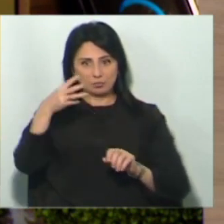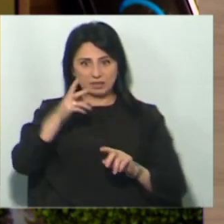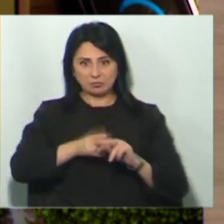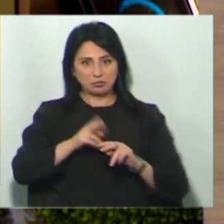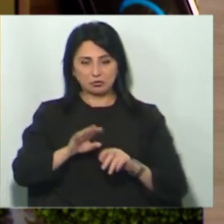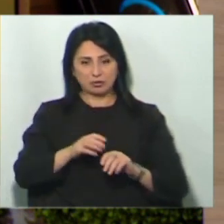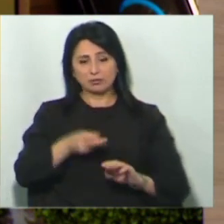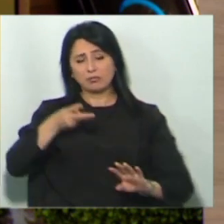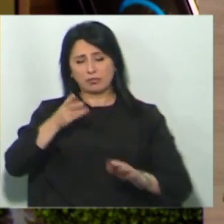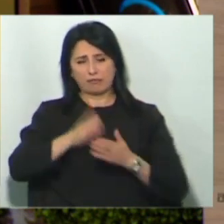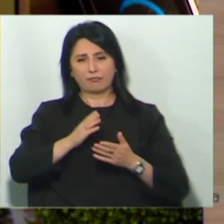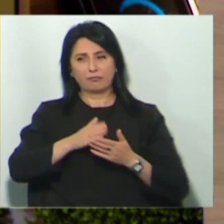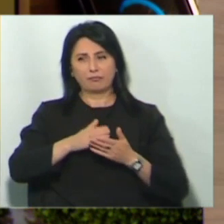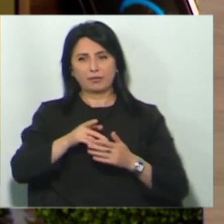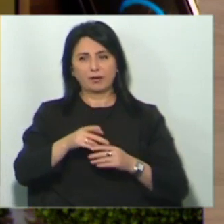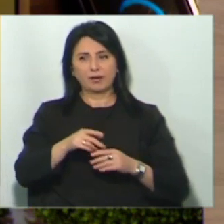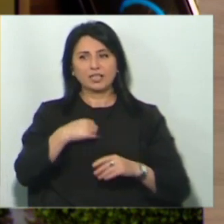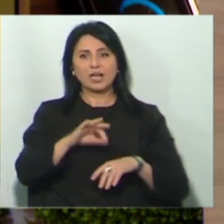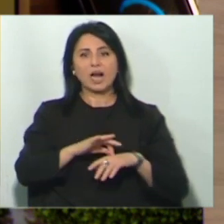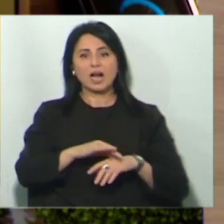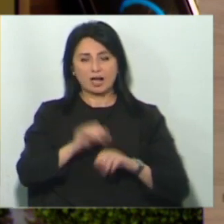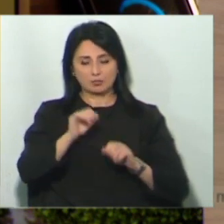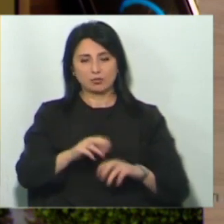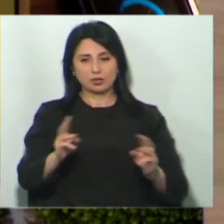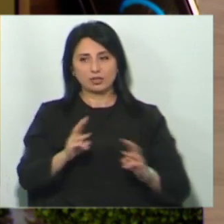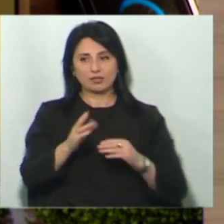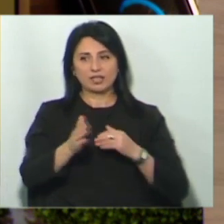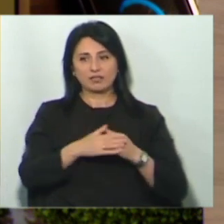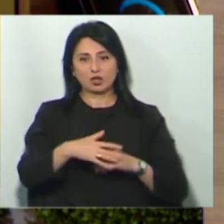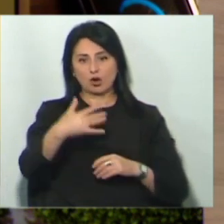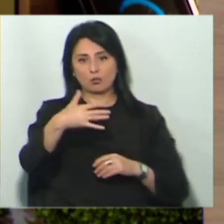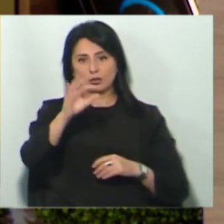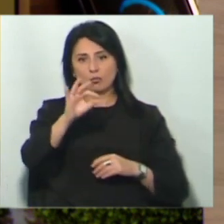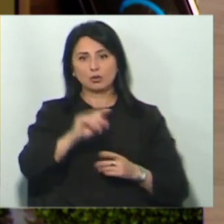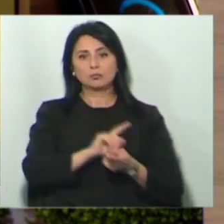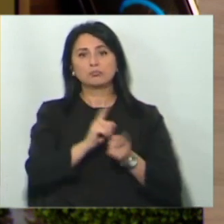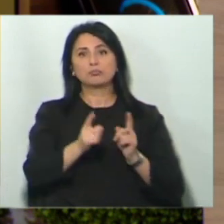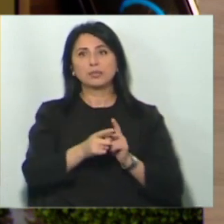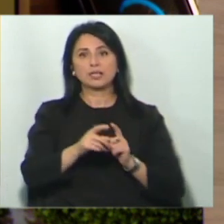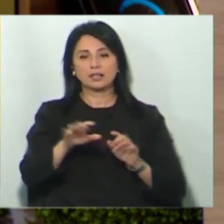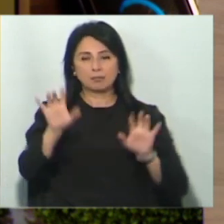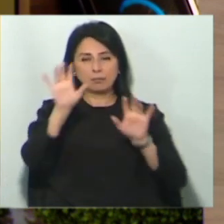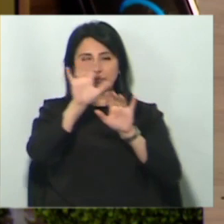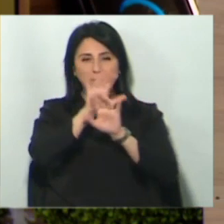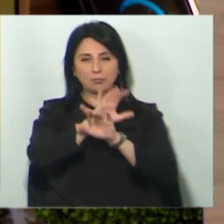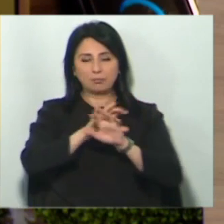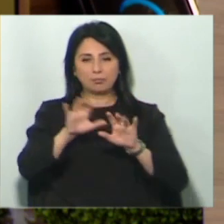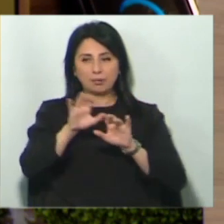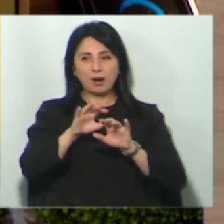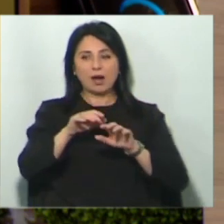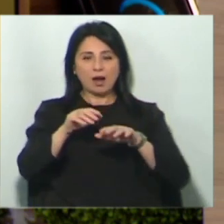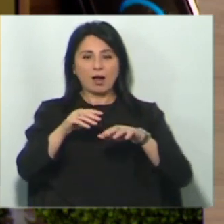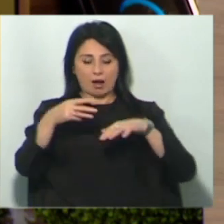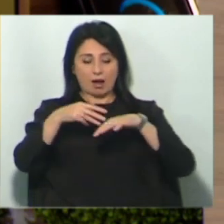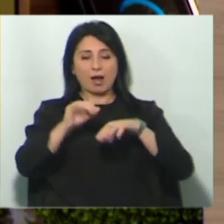მზის სხივებისათვის, იმ სხივებისათვის, რომელიც აზიანებს ჩვენ კანს. დაახლოებით 50% მზის სხივებისა ისინი აკავებენ